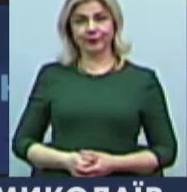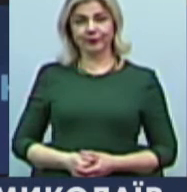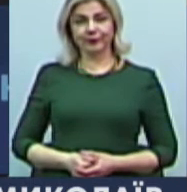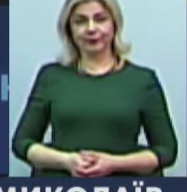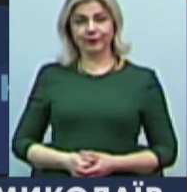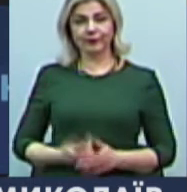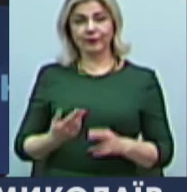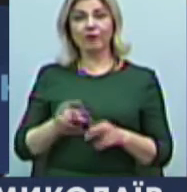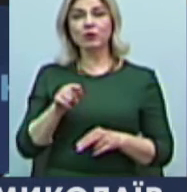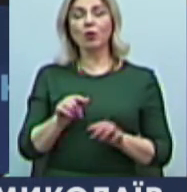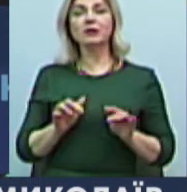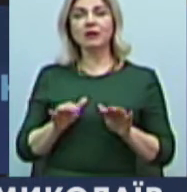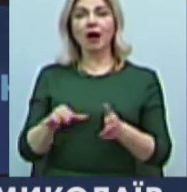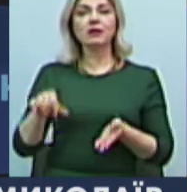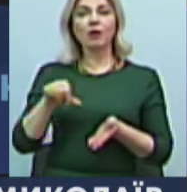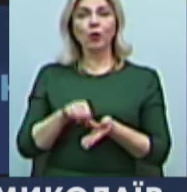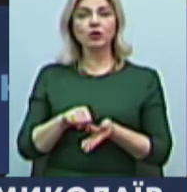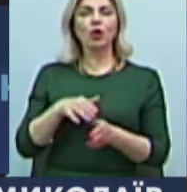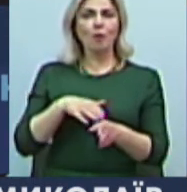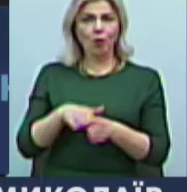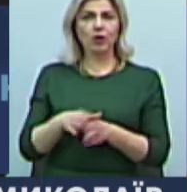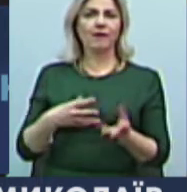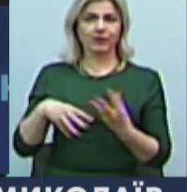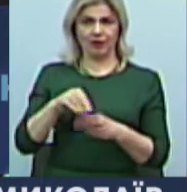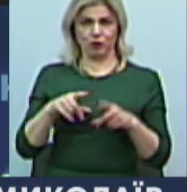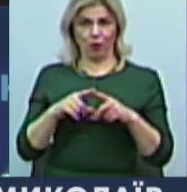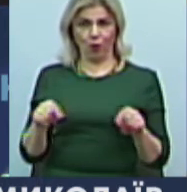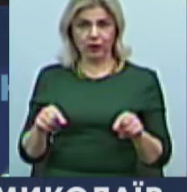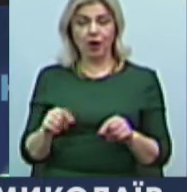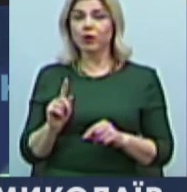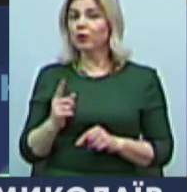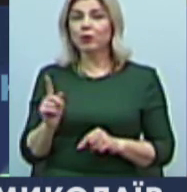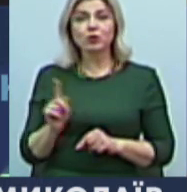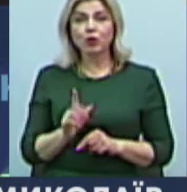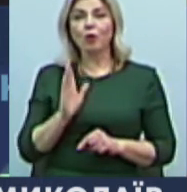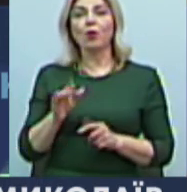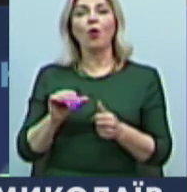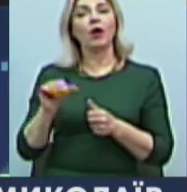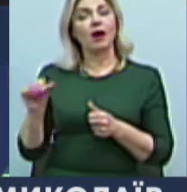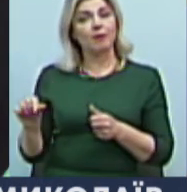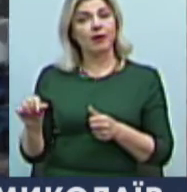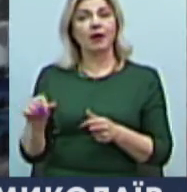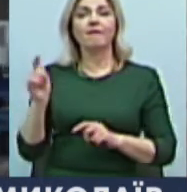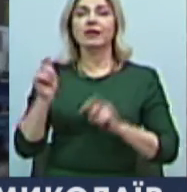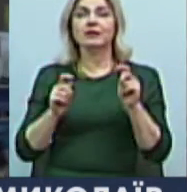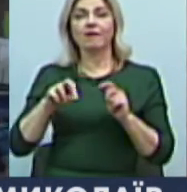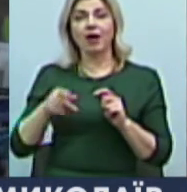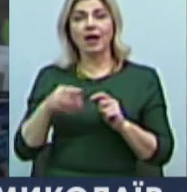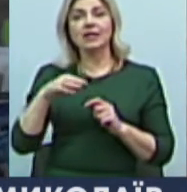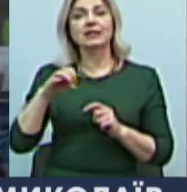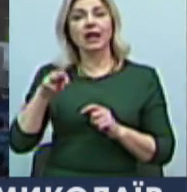цьому заході бере участь повністю вся школа, тому що буде окремо фестиваль «Стрім